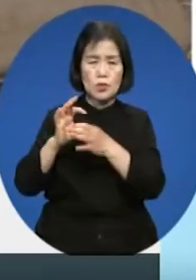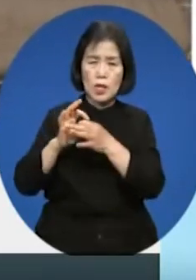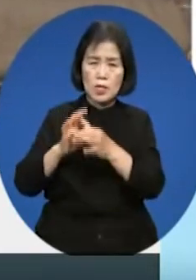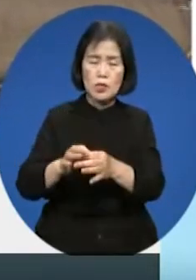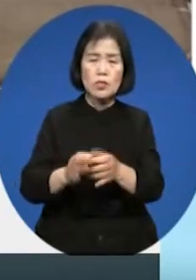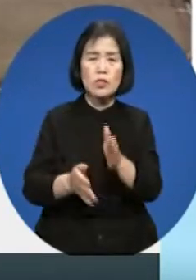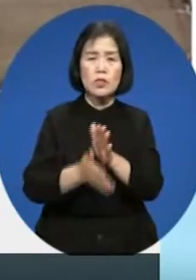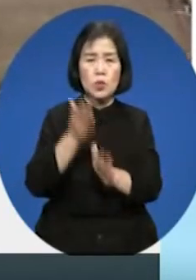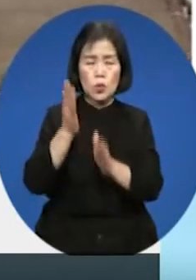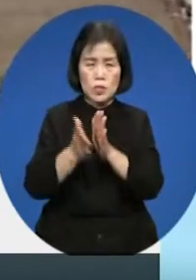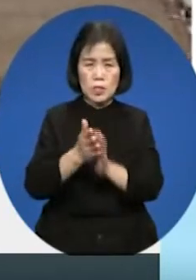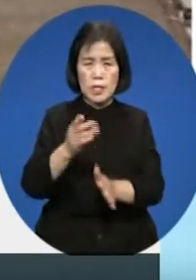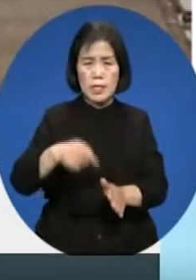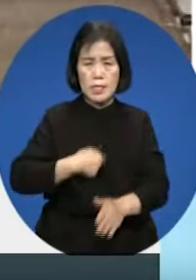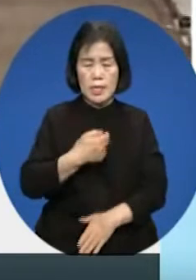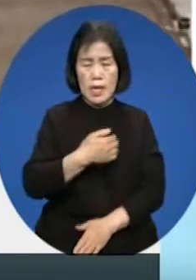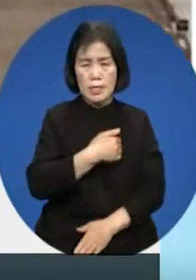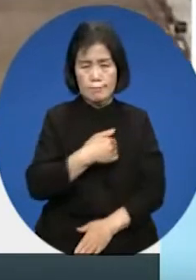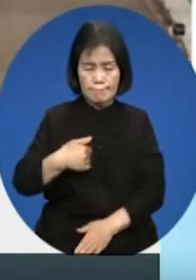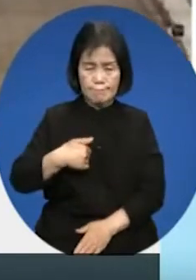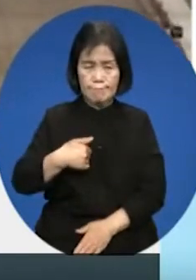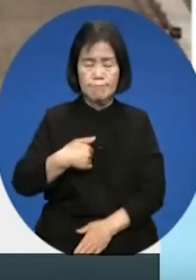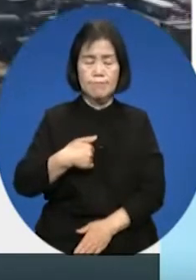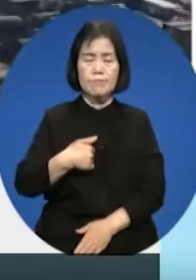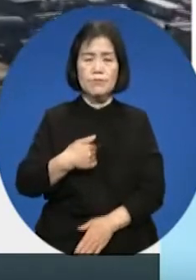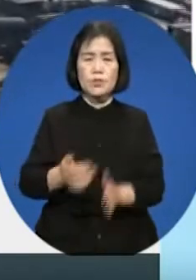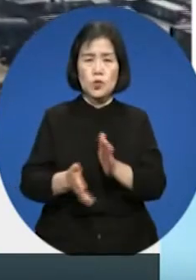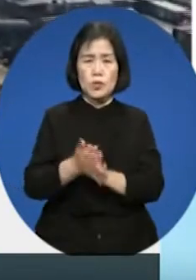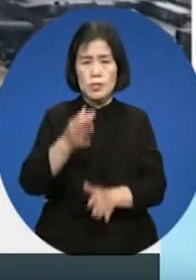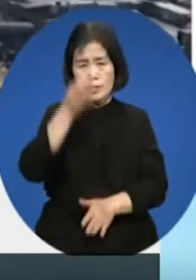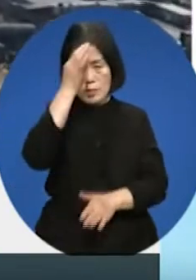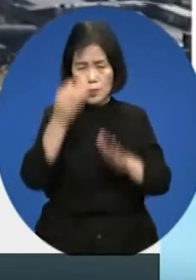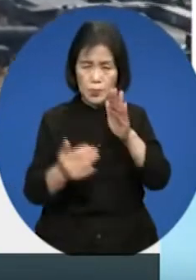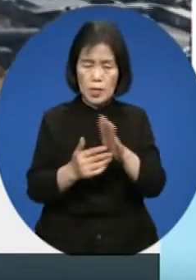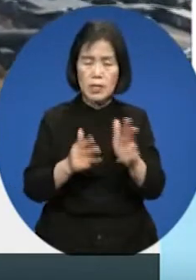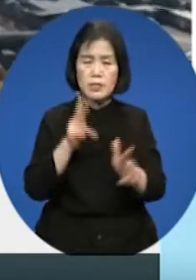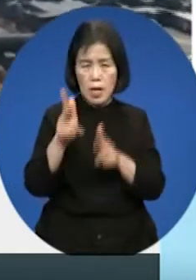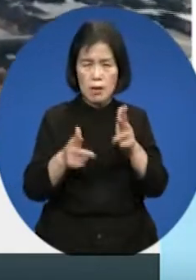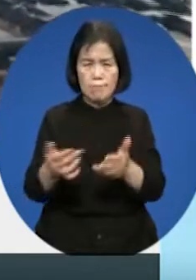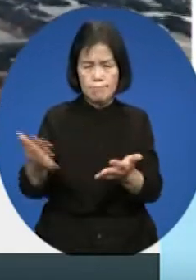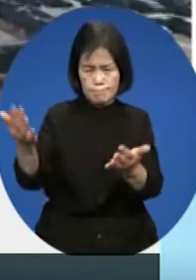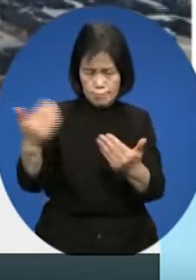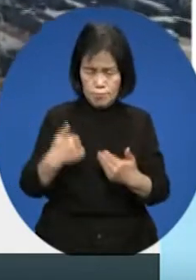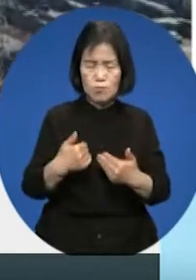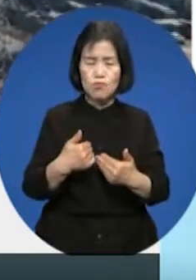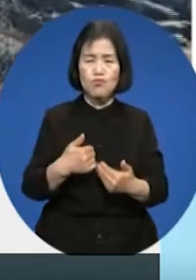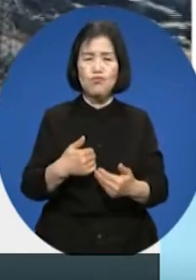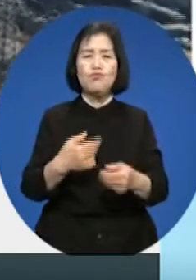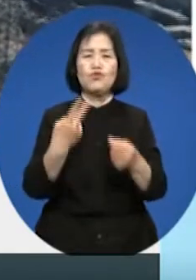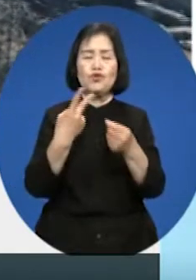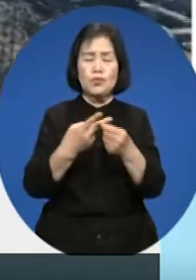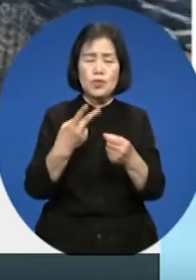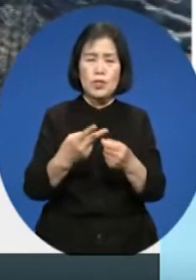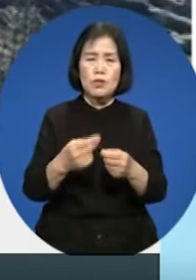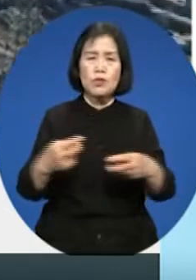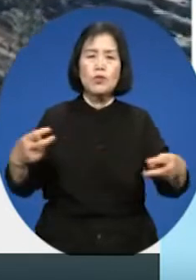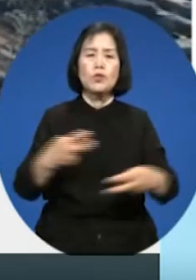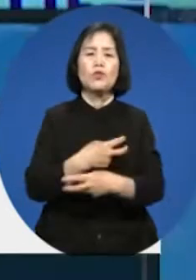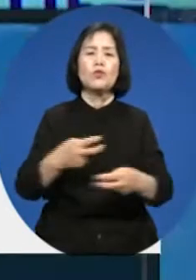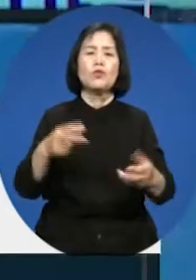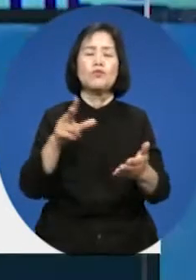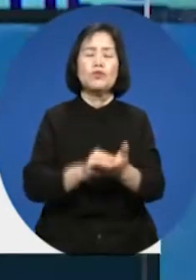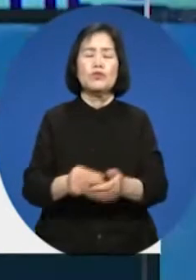이 도시에서 자족도시를 갈 수 있는 첨단 산업을 유치할 수 있도록 하는 것이 첫 번째로 중요한 것 같고요. 두 번째는 교통